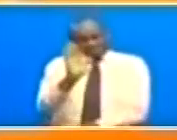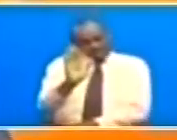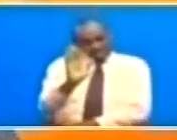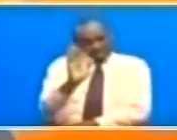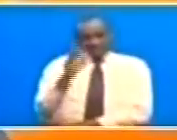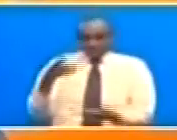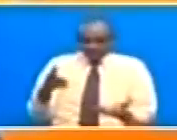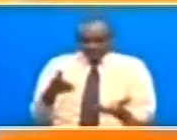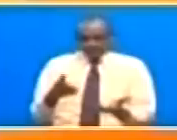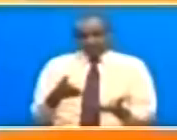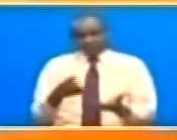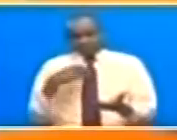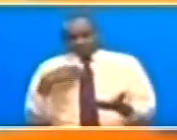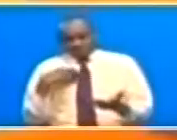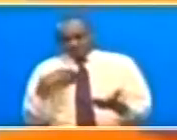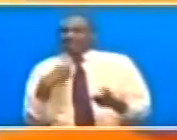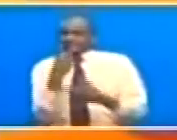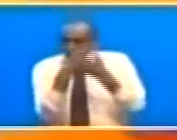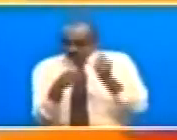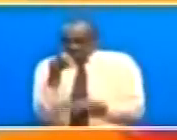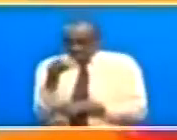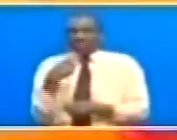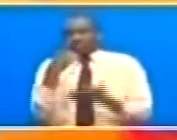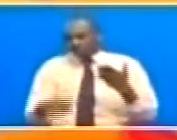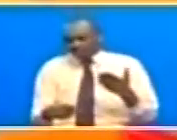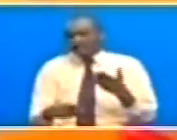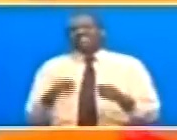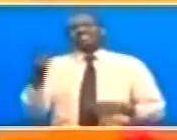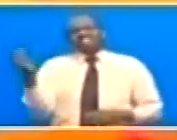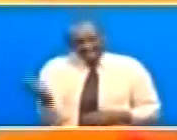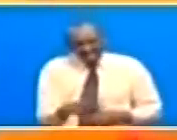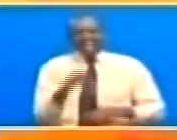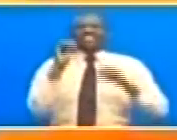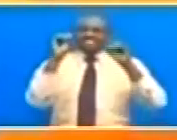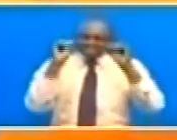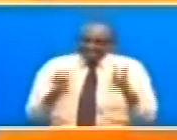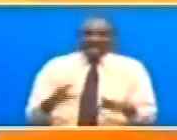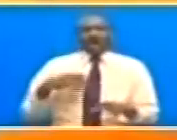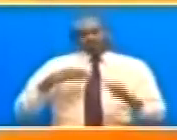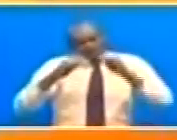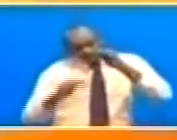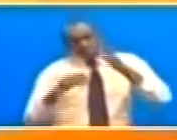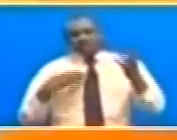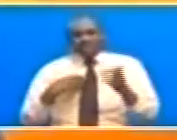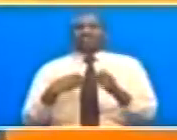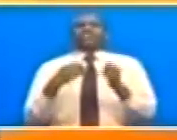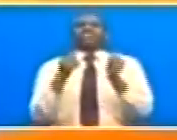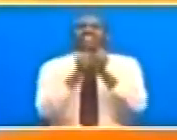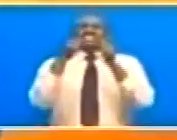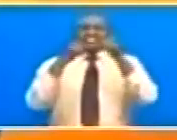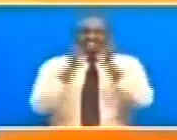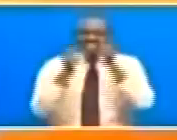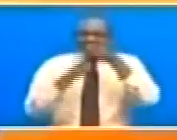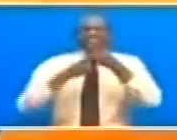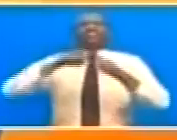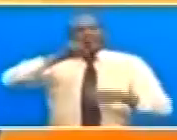ambao ni Mudho Nzili pamoja na Wilson Sosion wamesema mshahara wa mwalimu wa kiwango cha chini ni shilingi 1016 wala